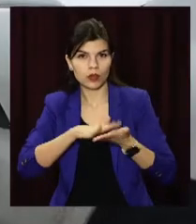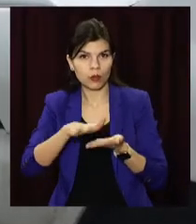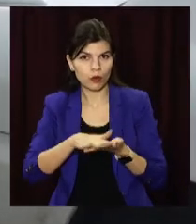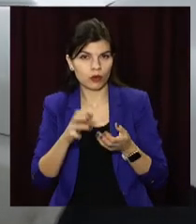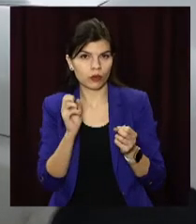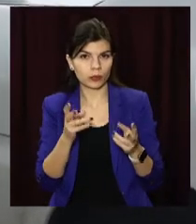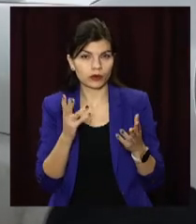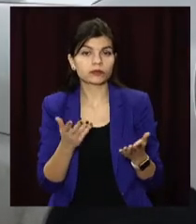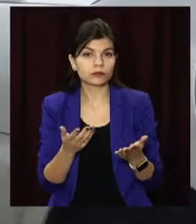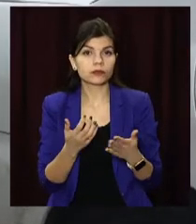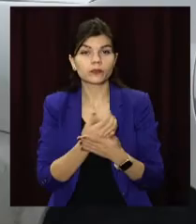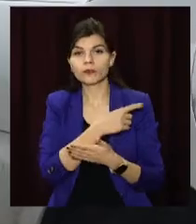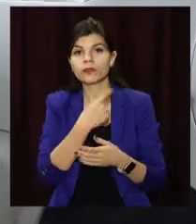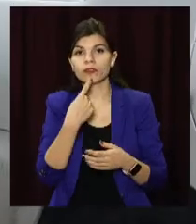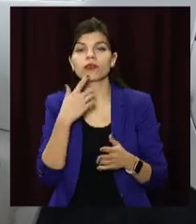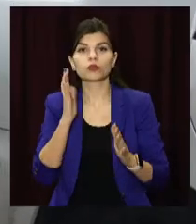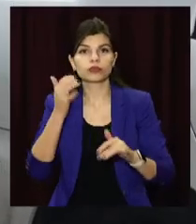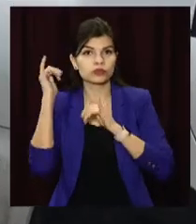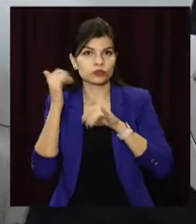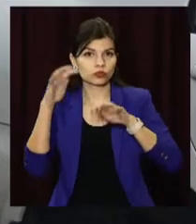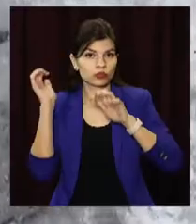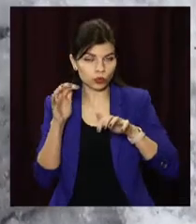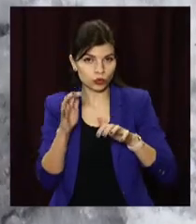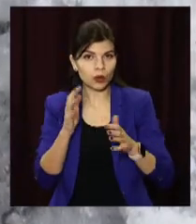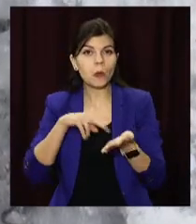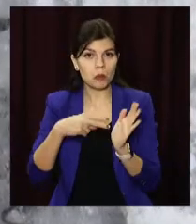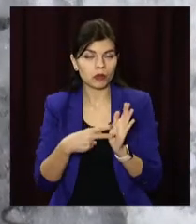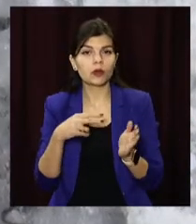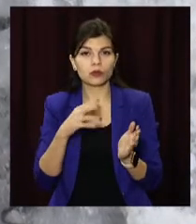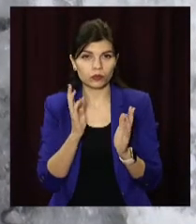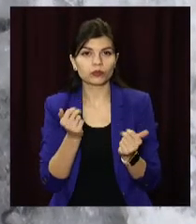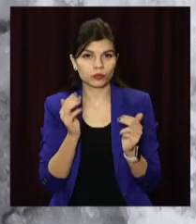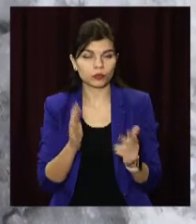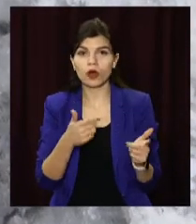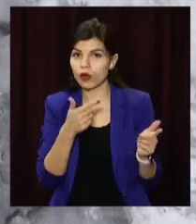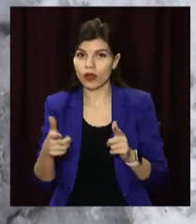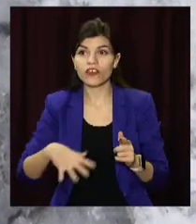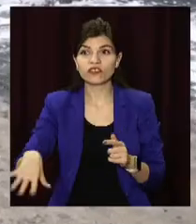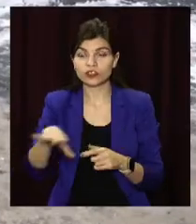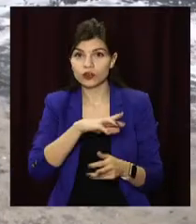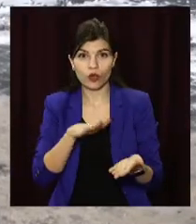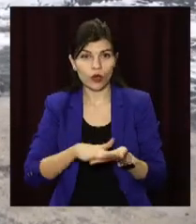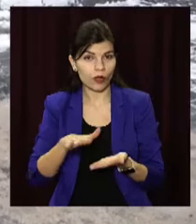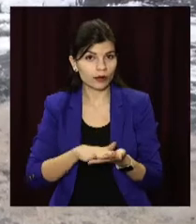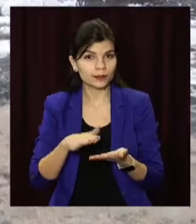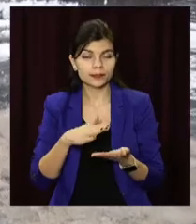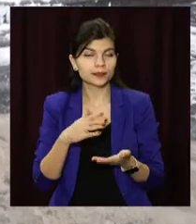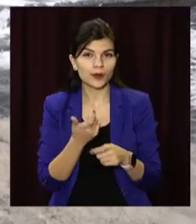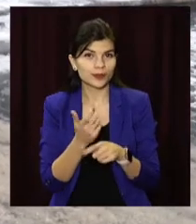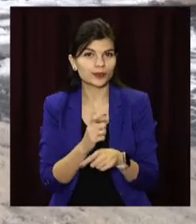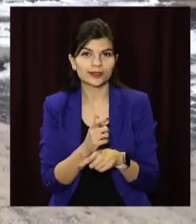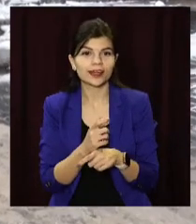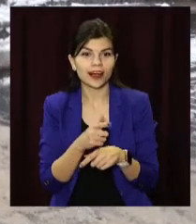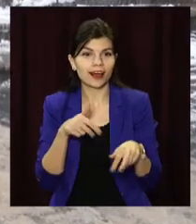дня. Синоптики обіцяють зливу, яка через зниження температури повітря гарантовано перетворить все на ковзанку. І зробить нездоланними, як